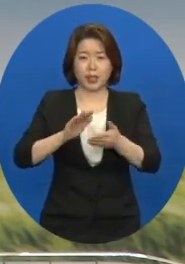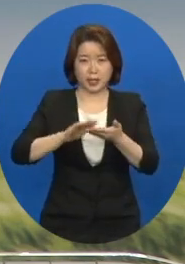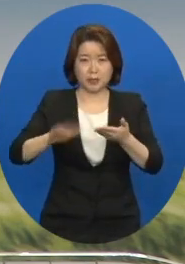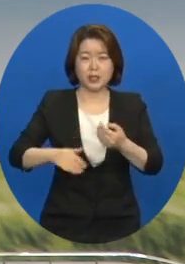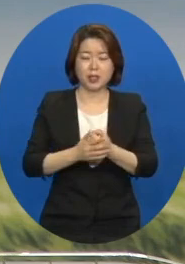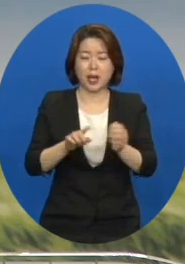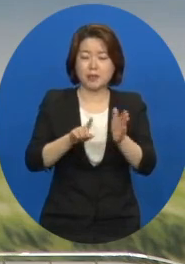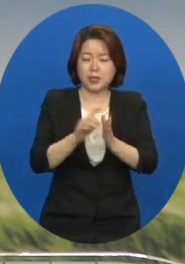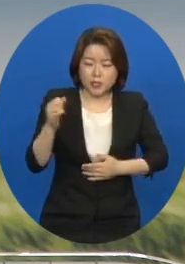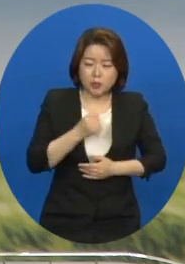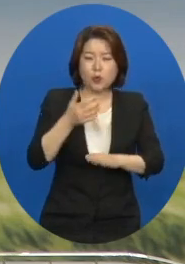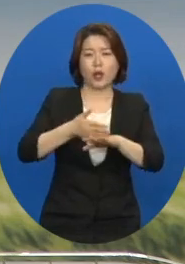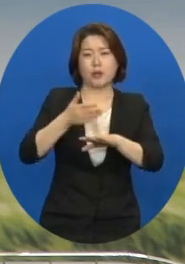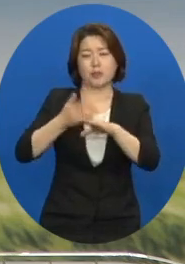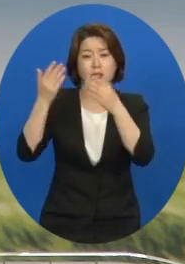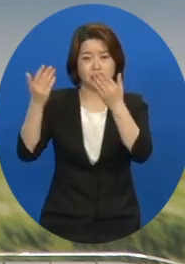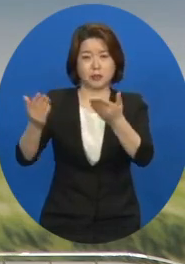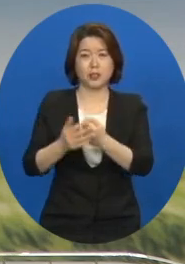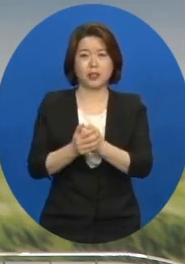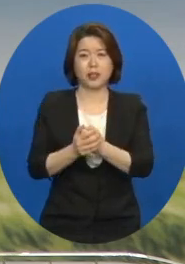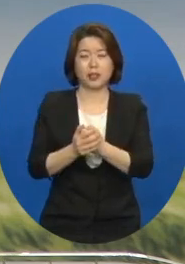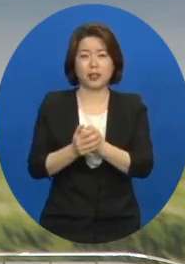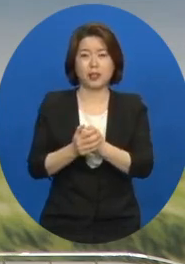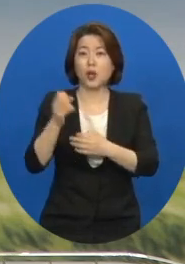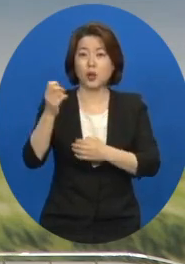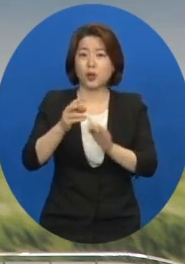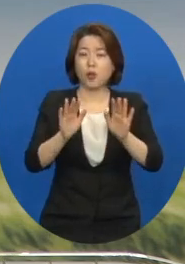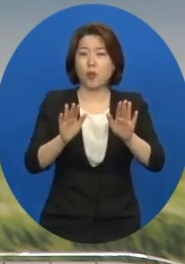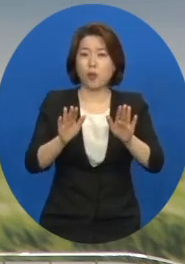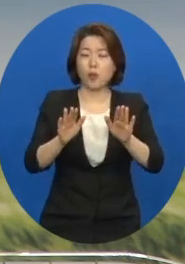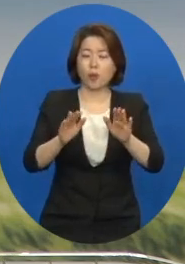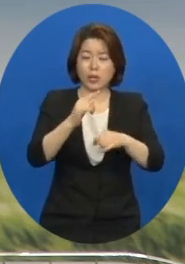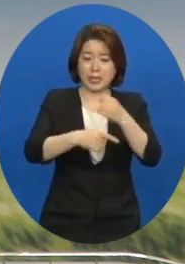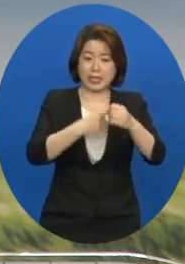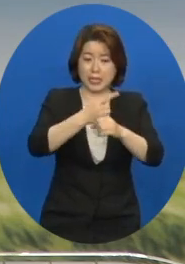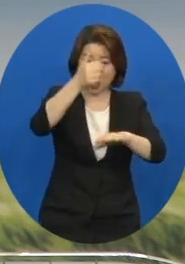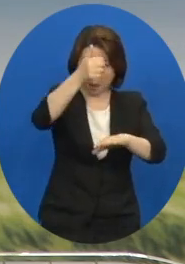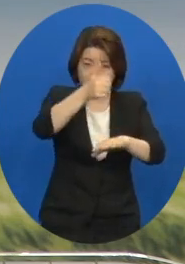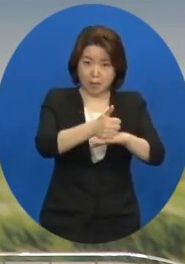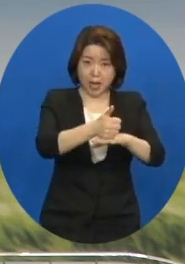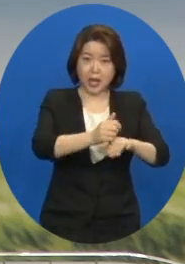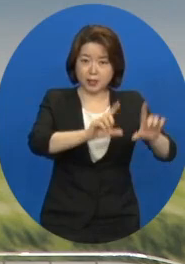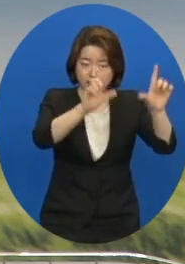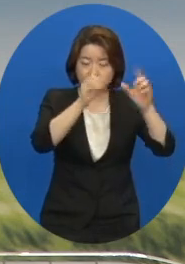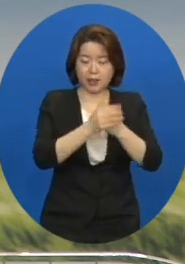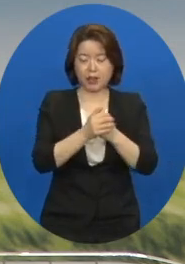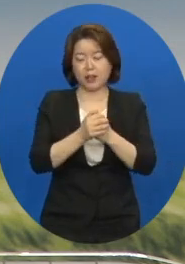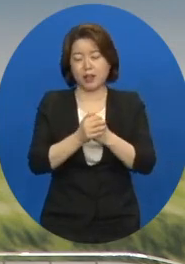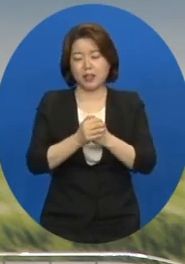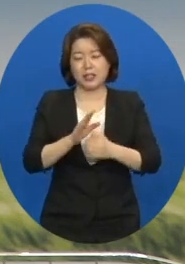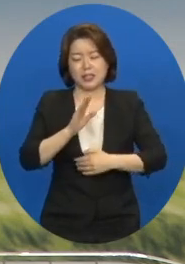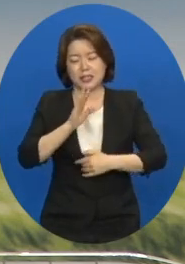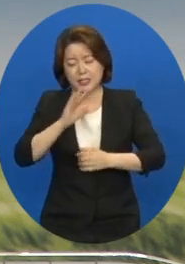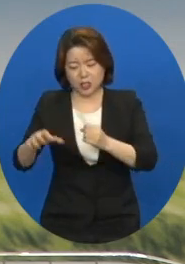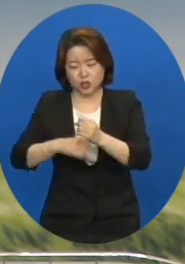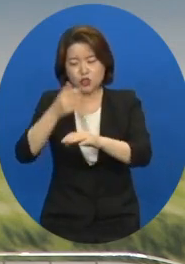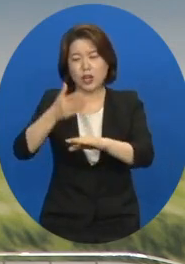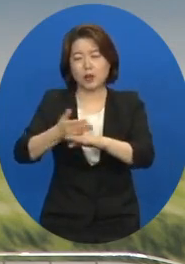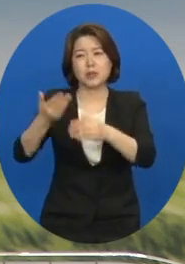믿음으로 감사합니다. 그리고 올 연말에 진정한 추수감사가 있게 해